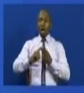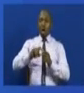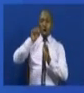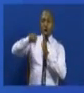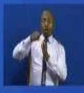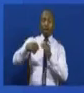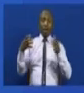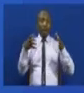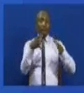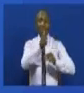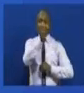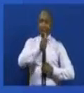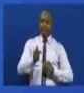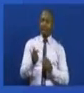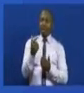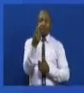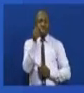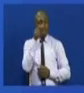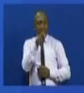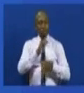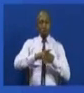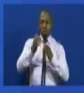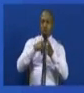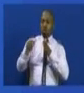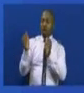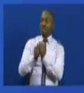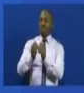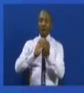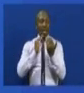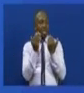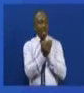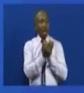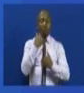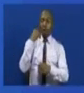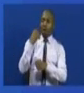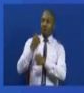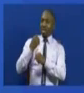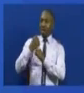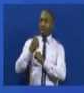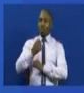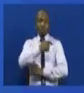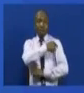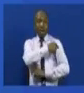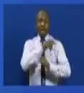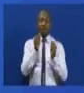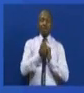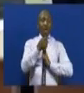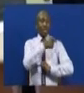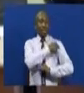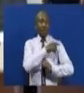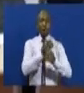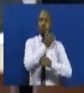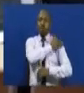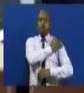ambapo sehemu kubwa ya fedha hizo zitatumika kununua vifaa kinga kwa watumishi wa afya na vifaa tiba kwa ajili ya kuwahudumia wagonjwa